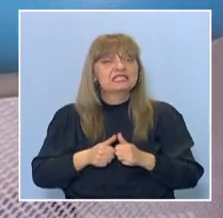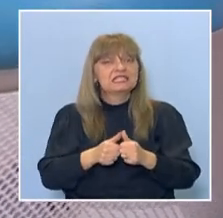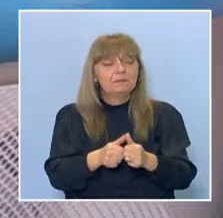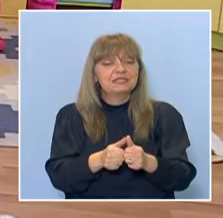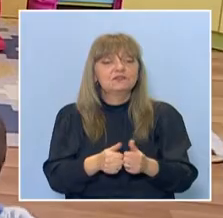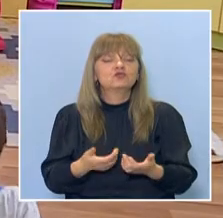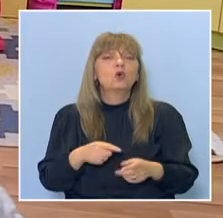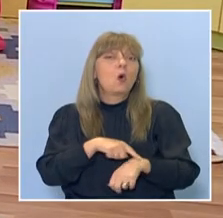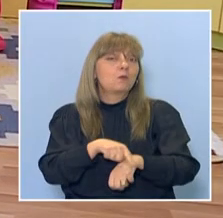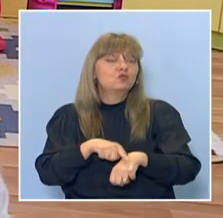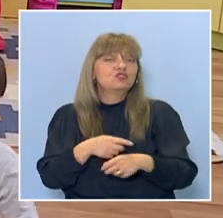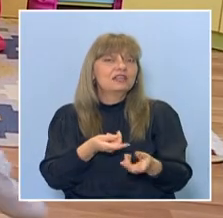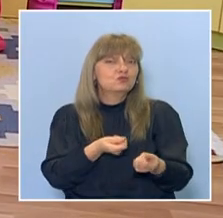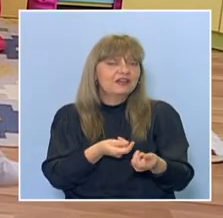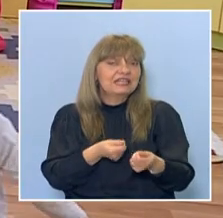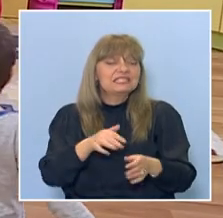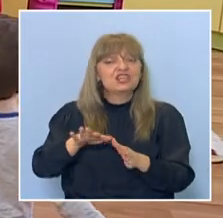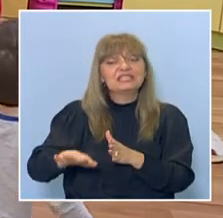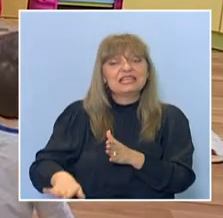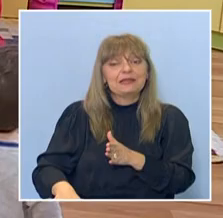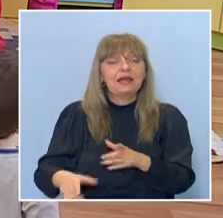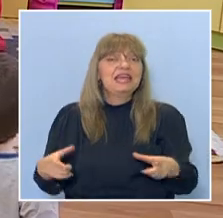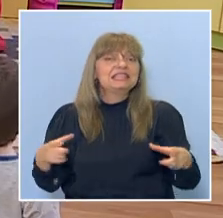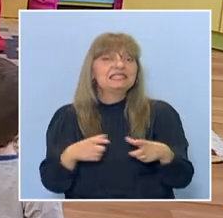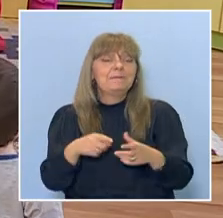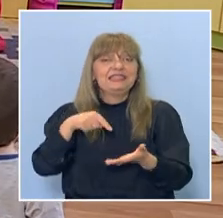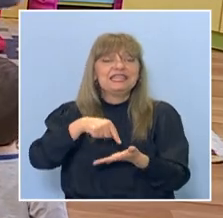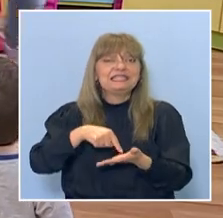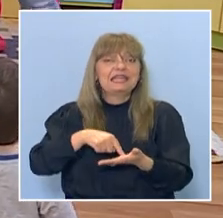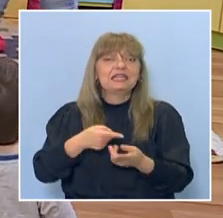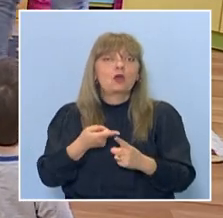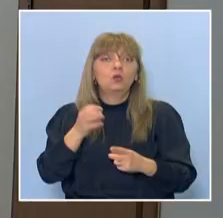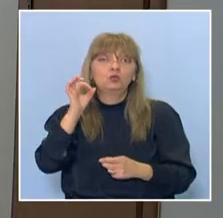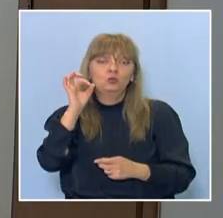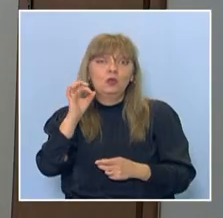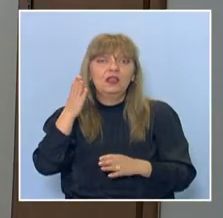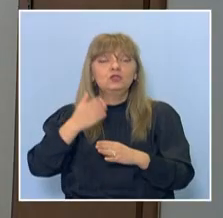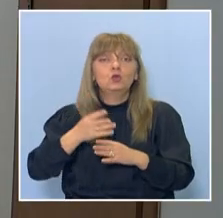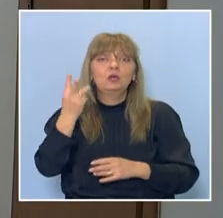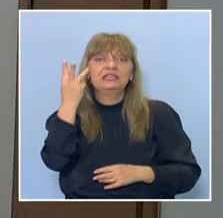грижа за най-малките в семейния център за деца от 0 до 3 годишна възраст.